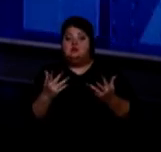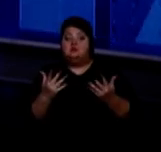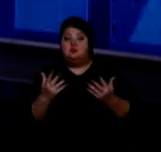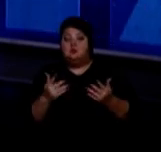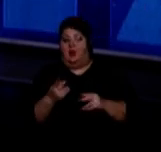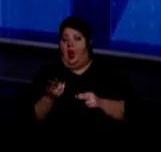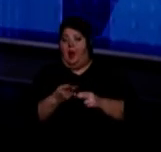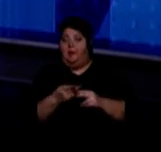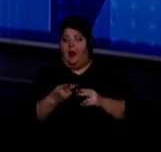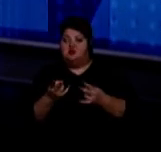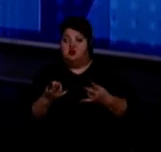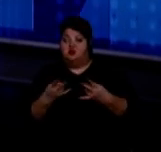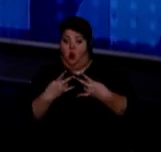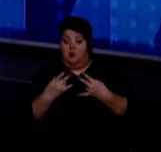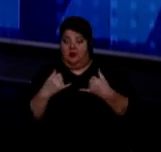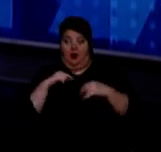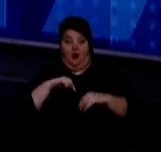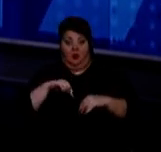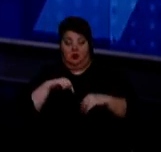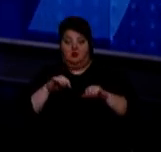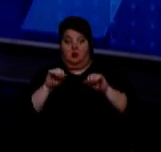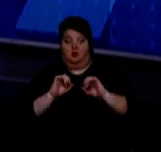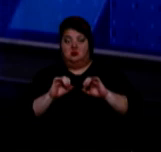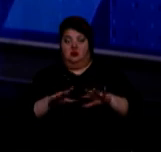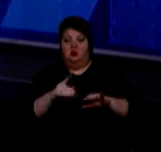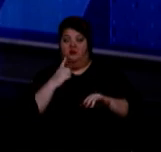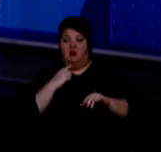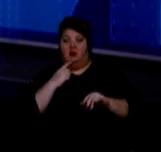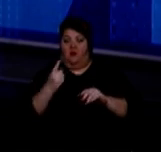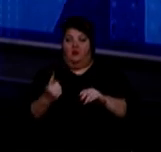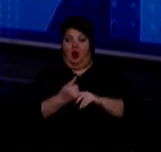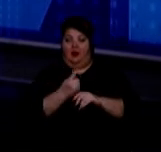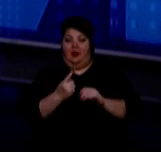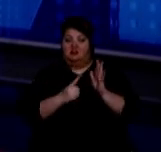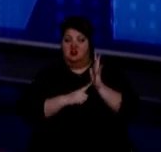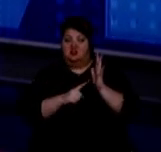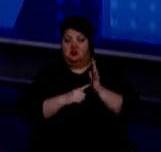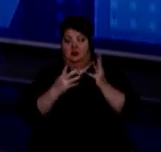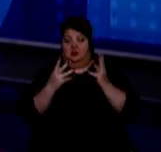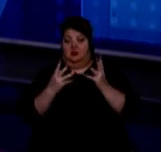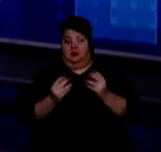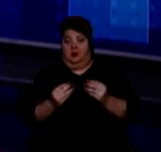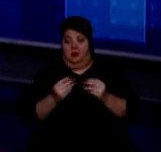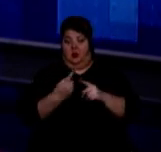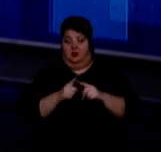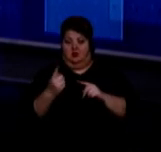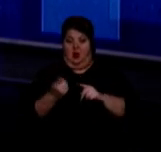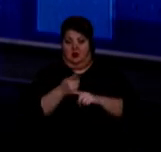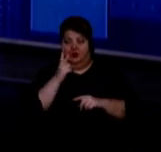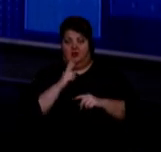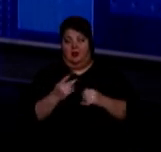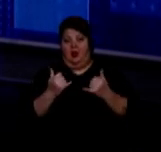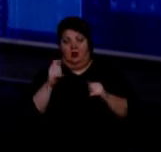Без шкоди для організму можна здавати кров раз на 60 діб. Тобто раз на 2 місяці. Ну, а так взагалі десь